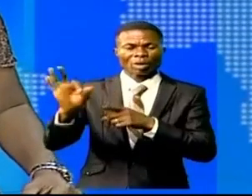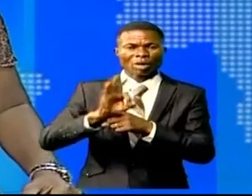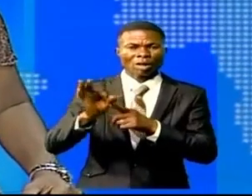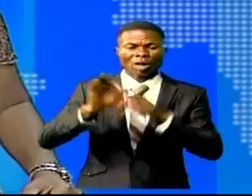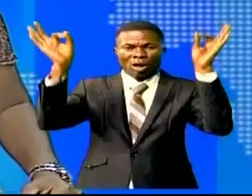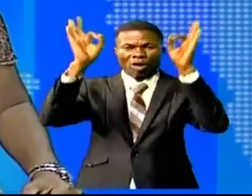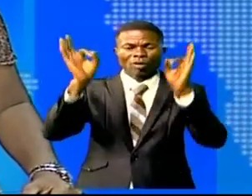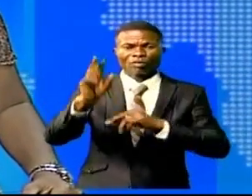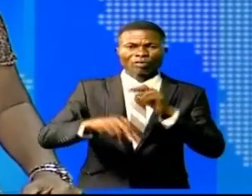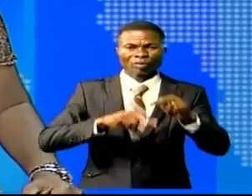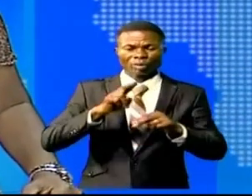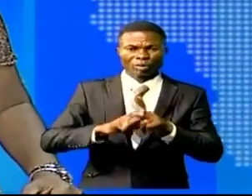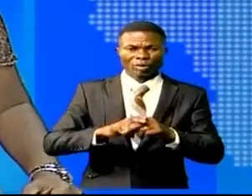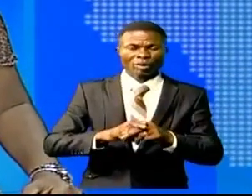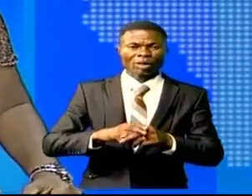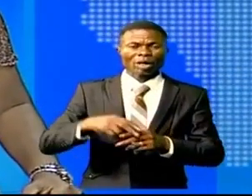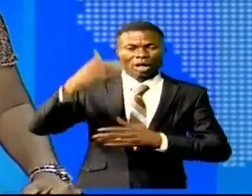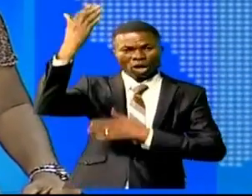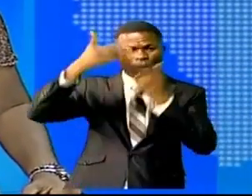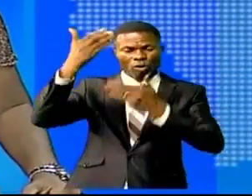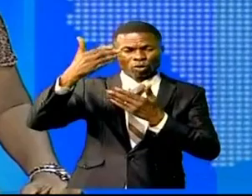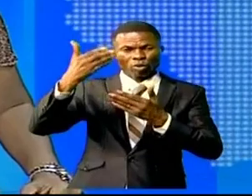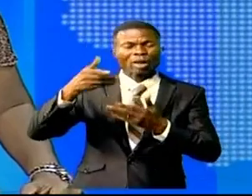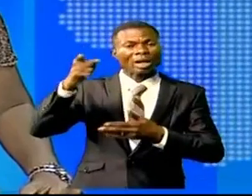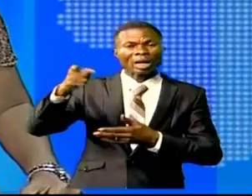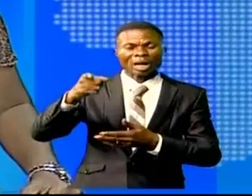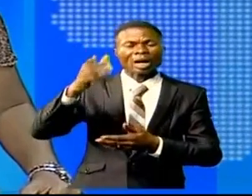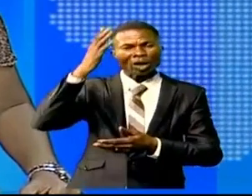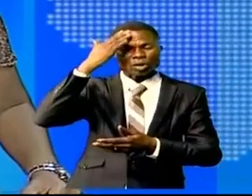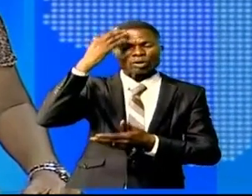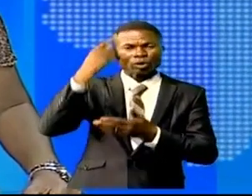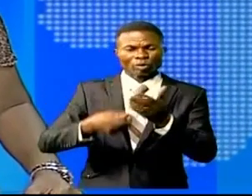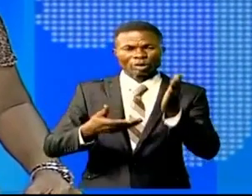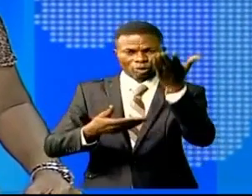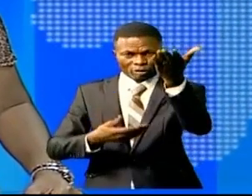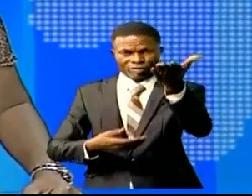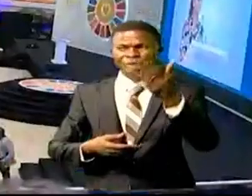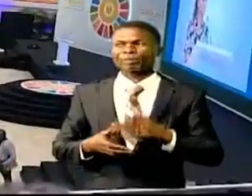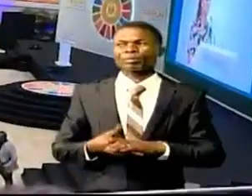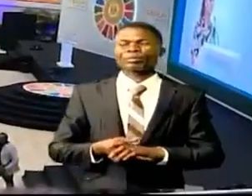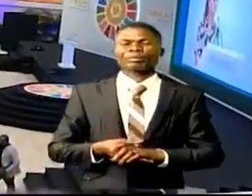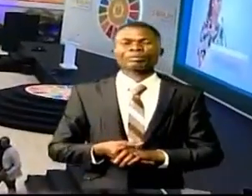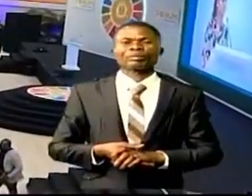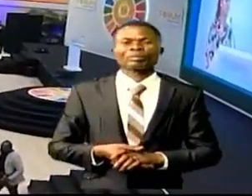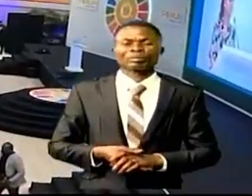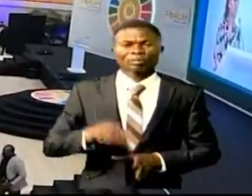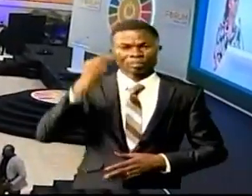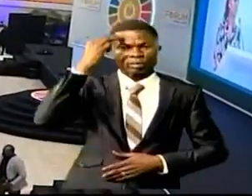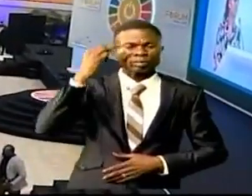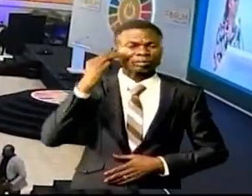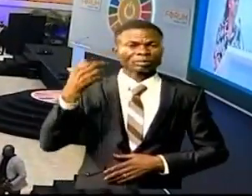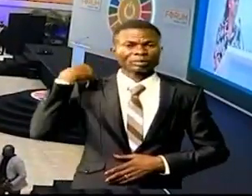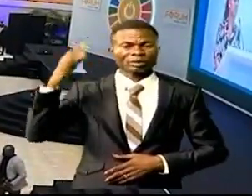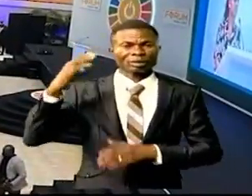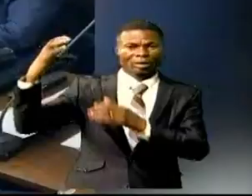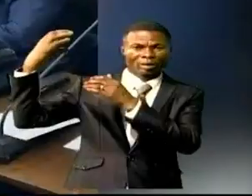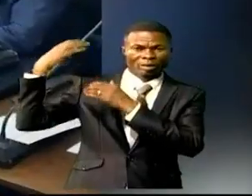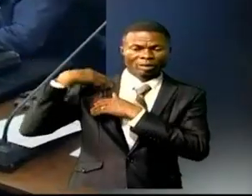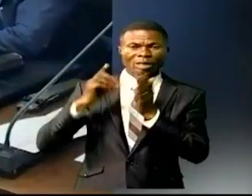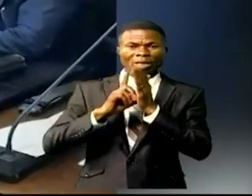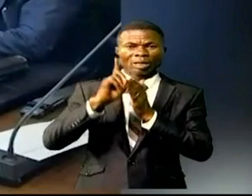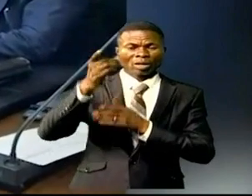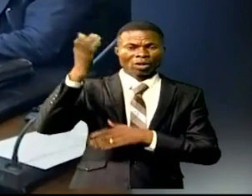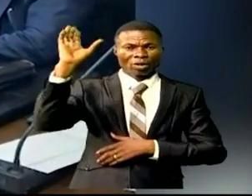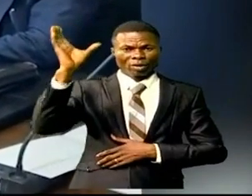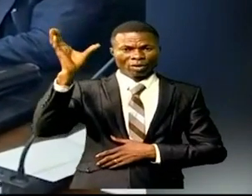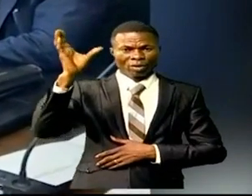national du Rwanda. Qu'en est-il? Le détail dans ce reportage. Le ministre d'État en charge du développement